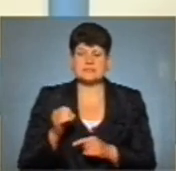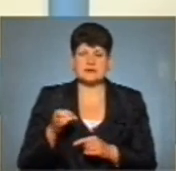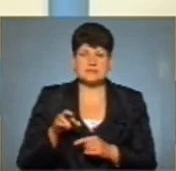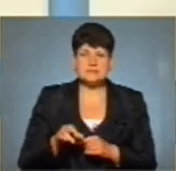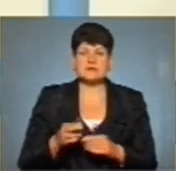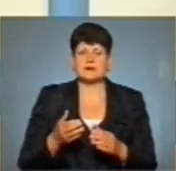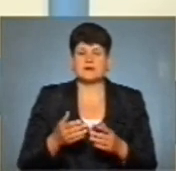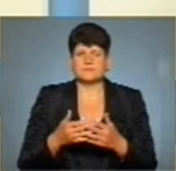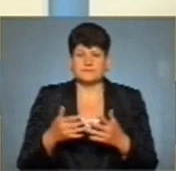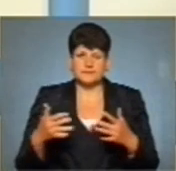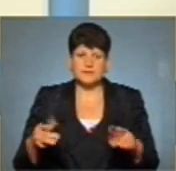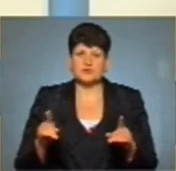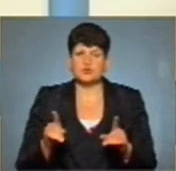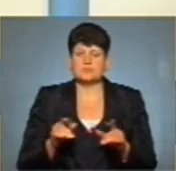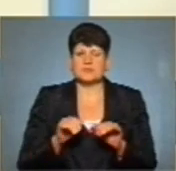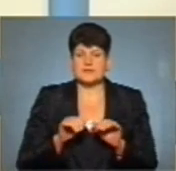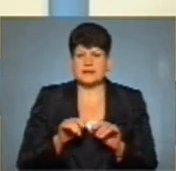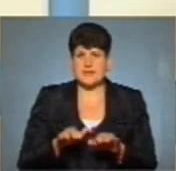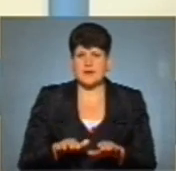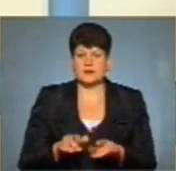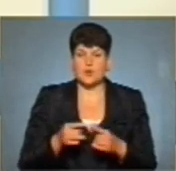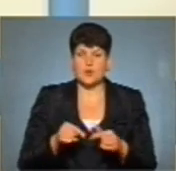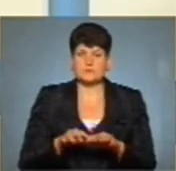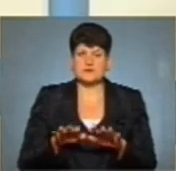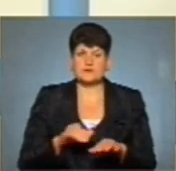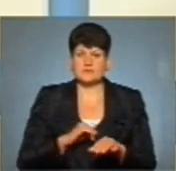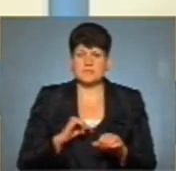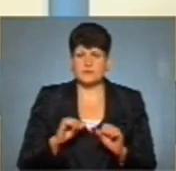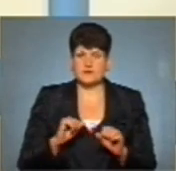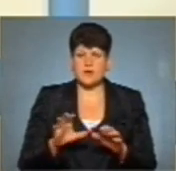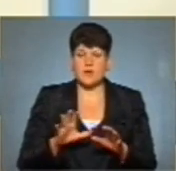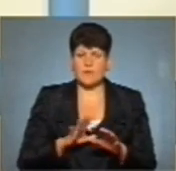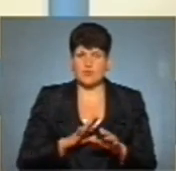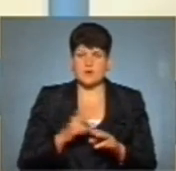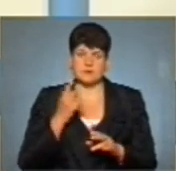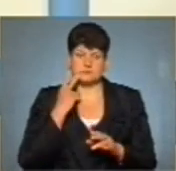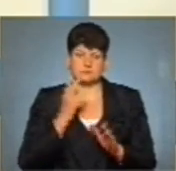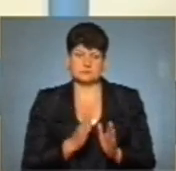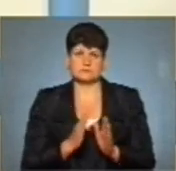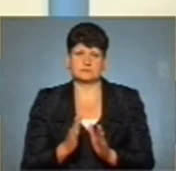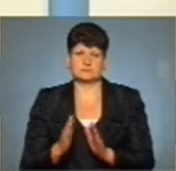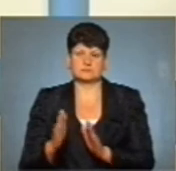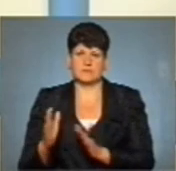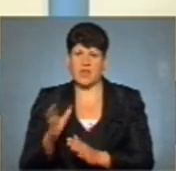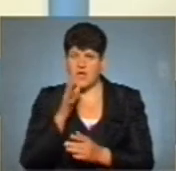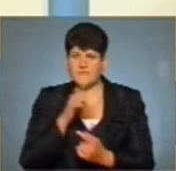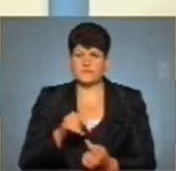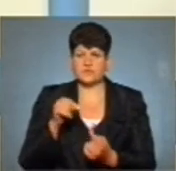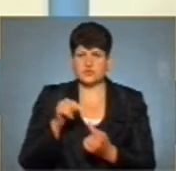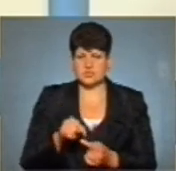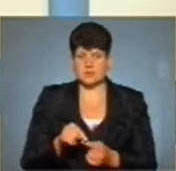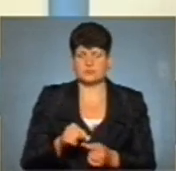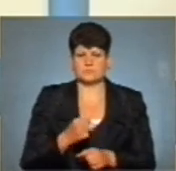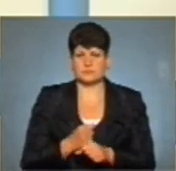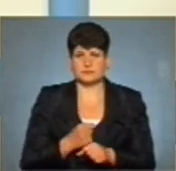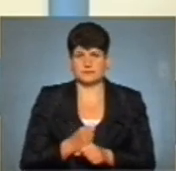того, щоб діяльність органів місцевого самоврядування була безперебійною і вчасно реагували на виклики, які перед